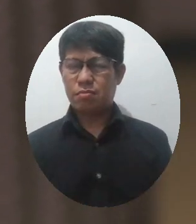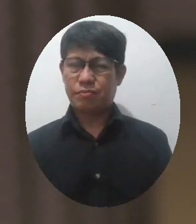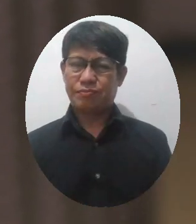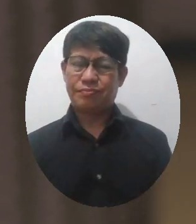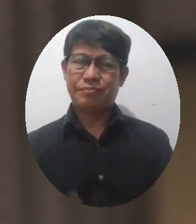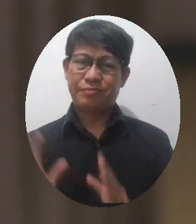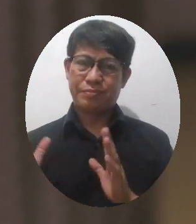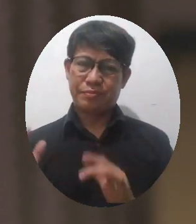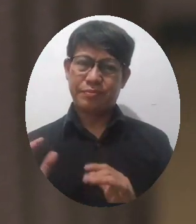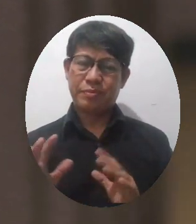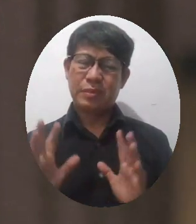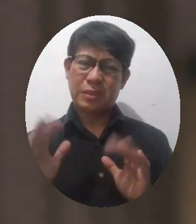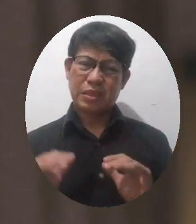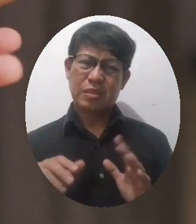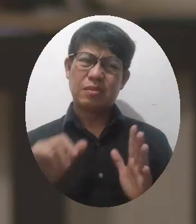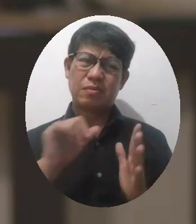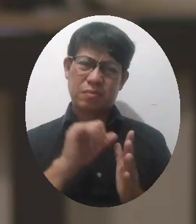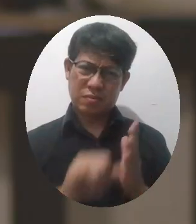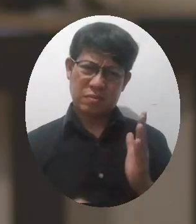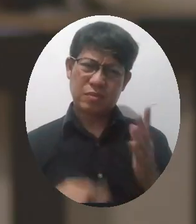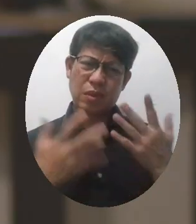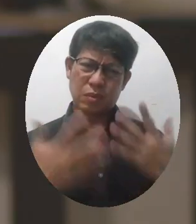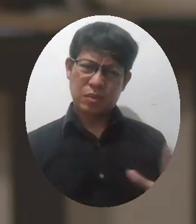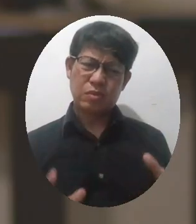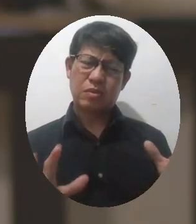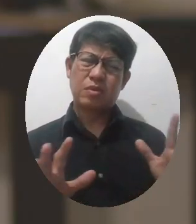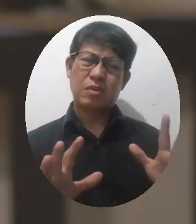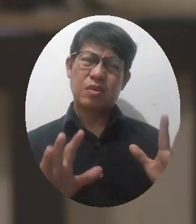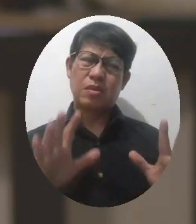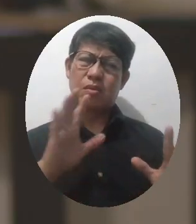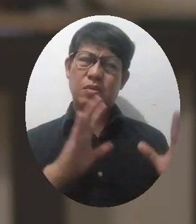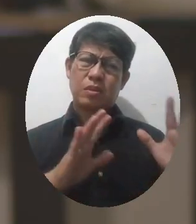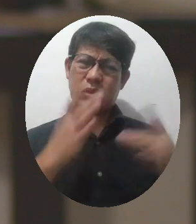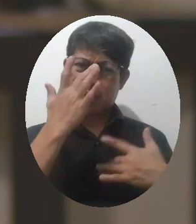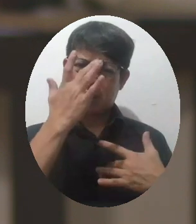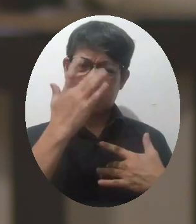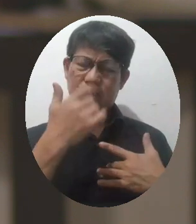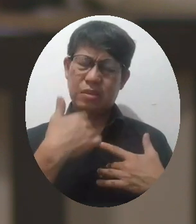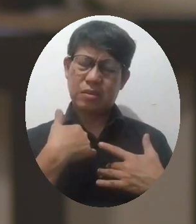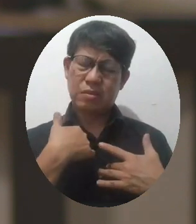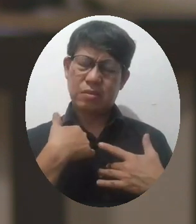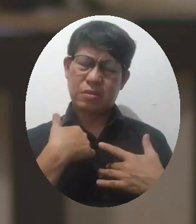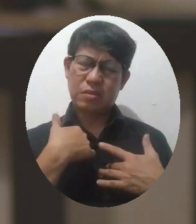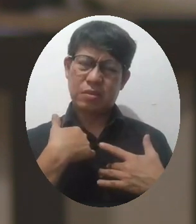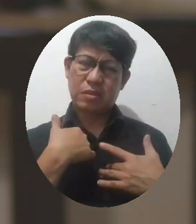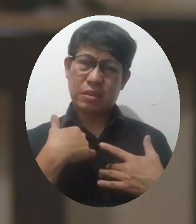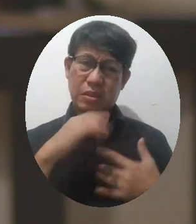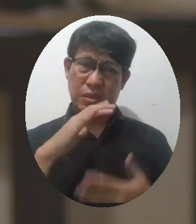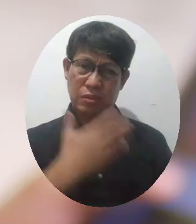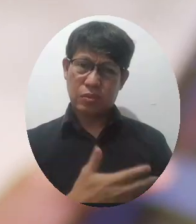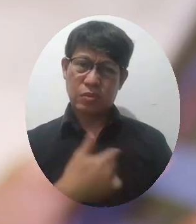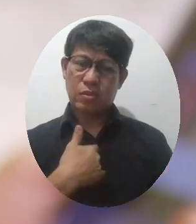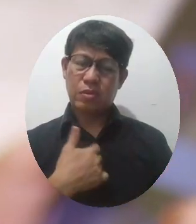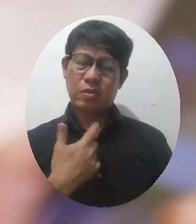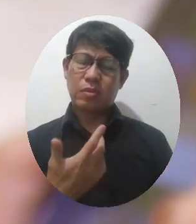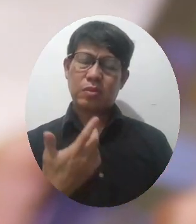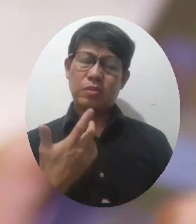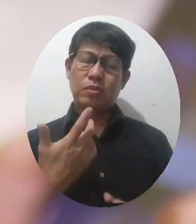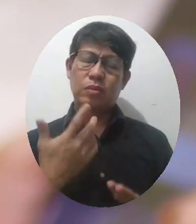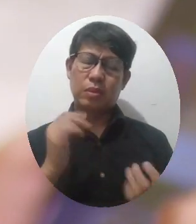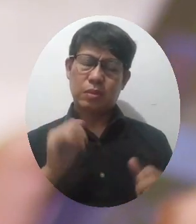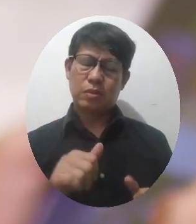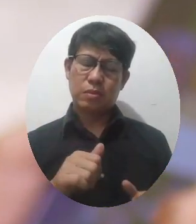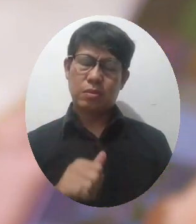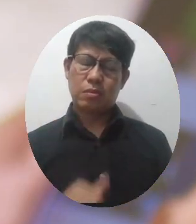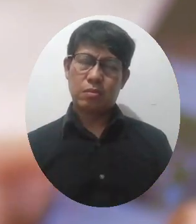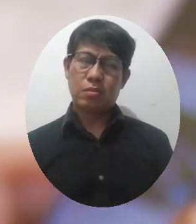normal na po siya, maoperahan na po para matapos na rin po yung problema niya kasi matagal na rin niya pong pangarap yun, yung matulungan po talaga